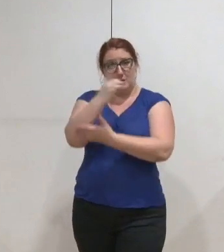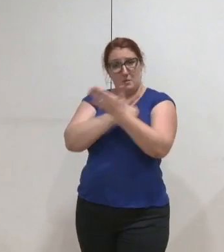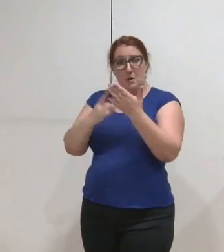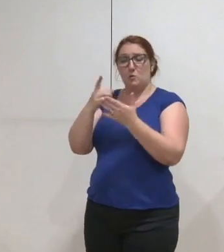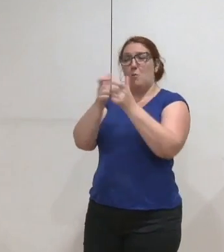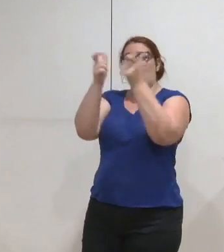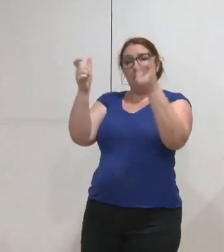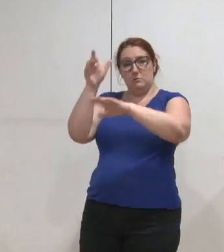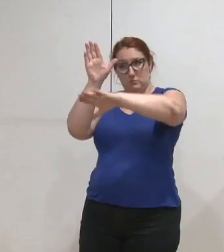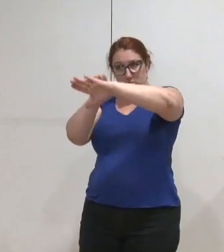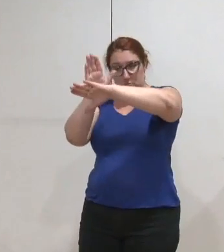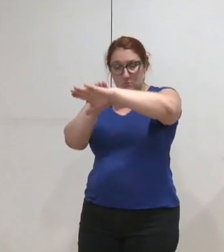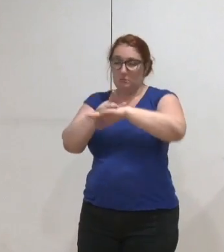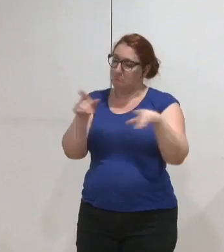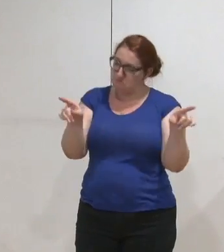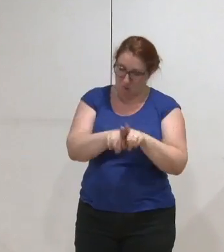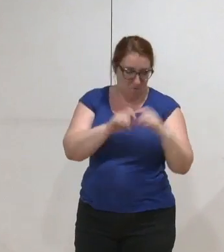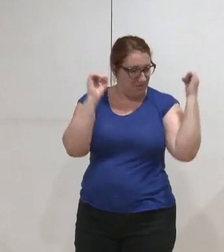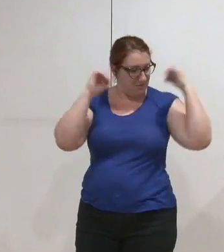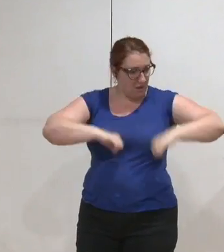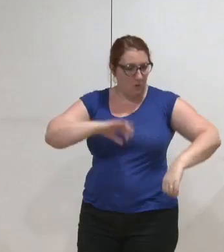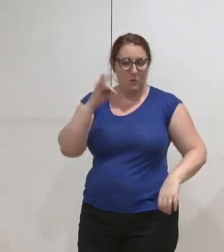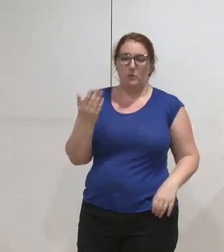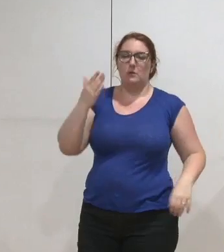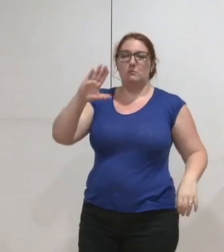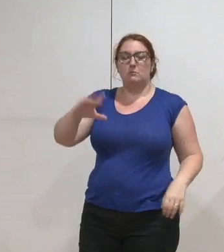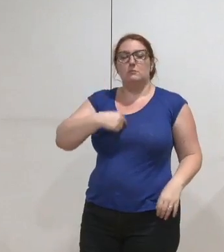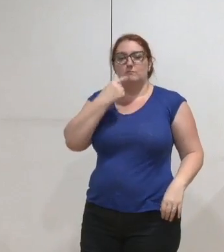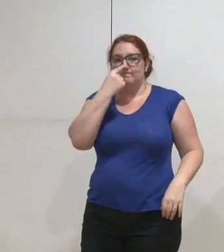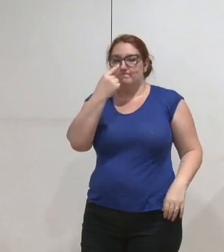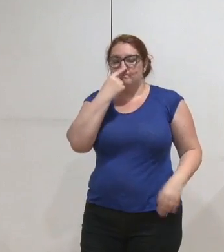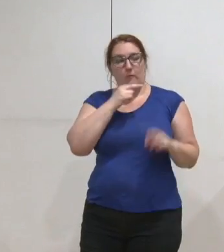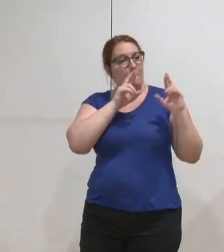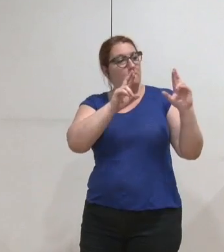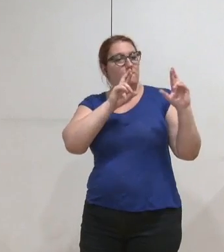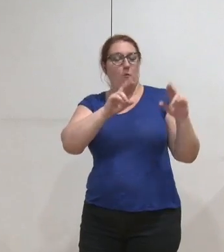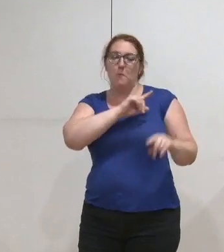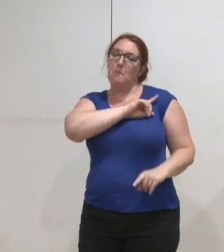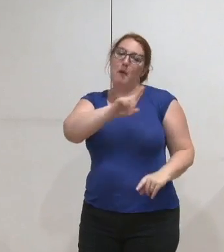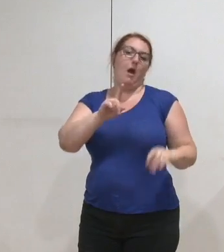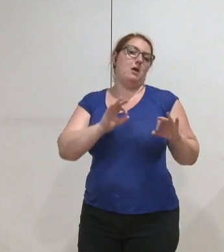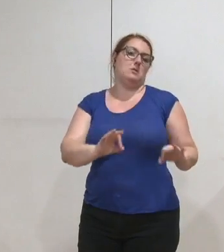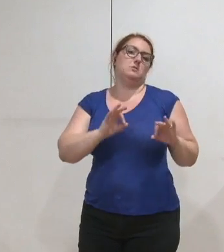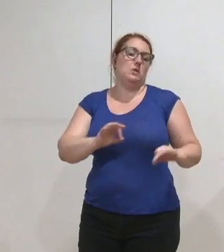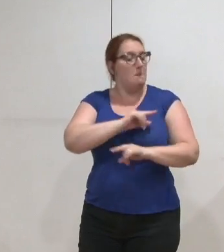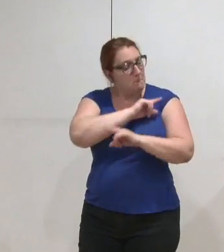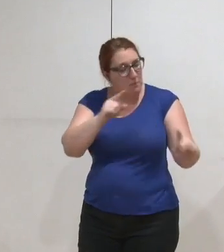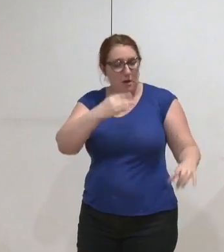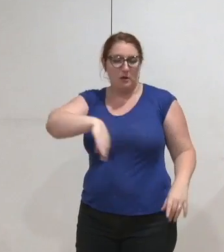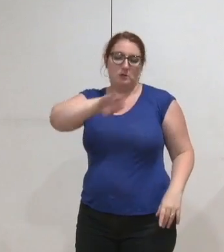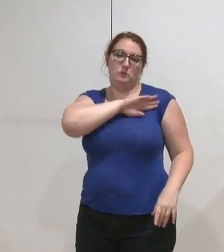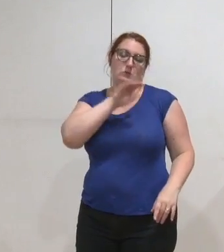autant nous sommes toujours d'accord avec cela mais il nous semble que ce vœux n'est pas raisonnable ni responsable parce que vous vous